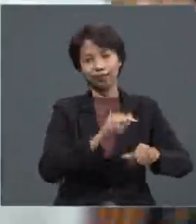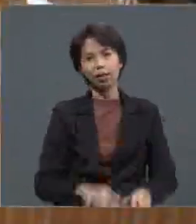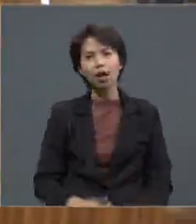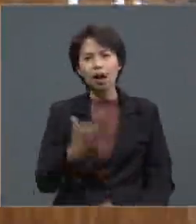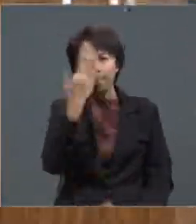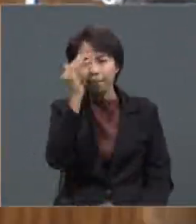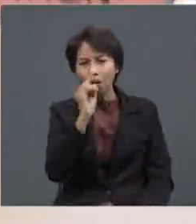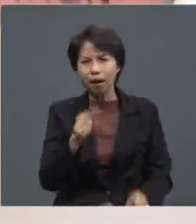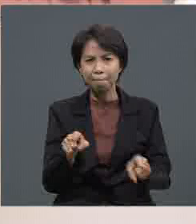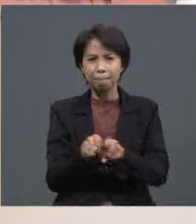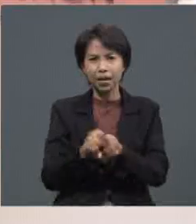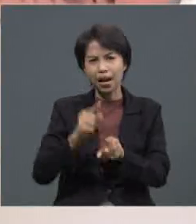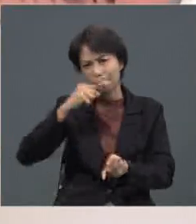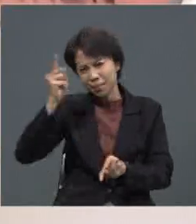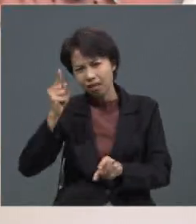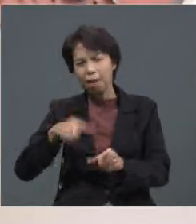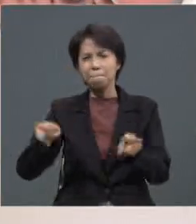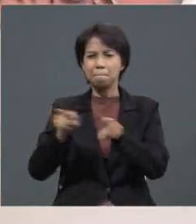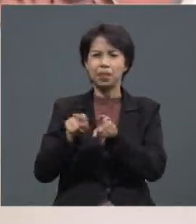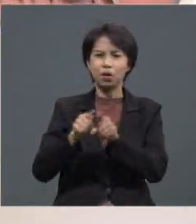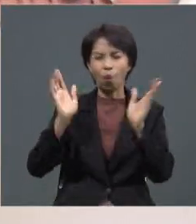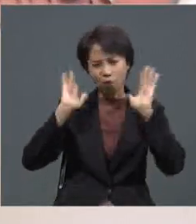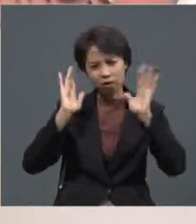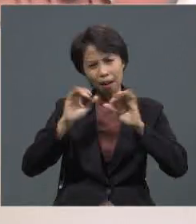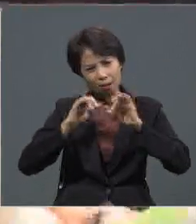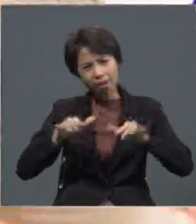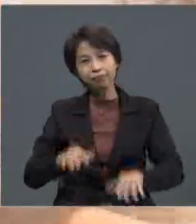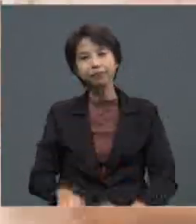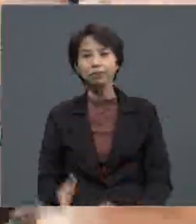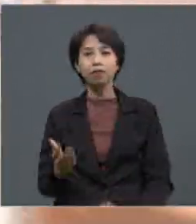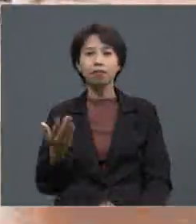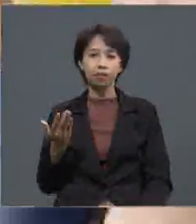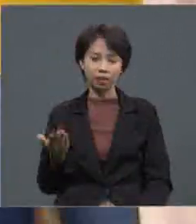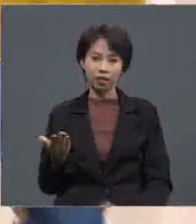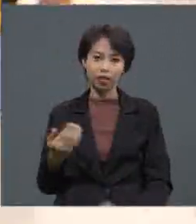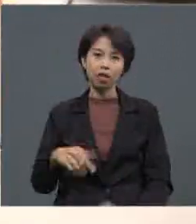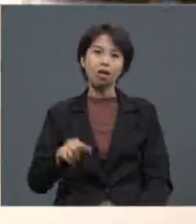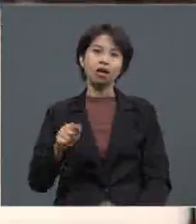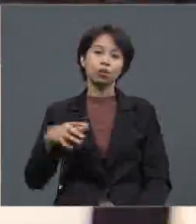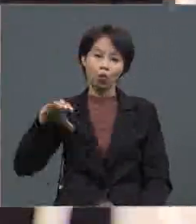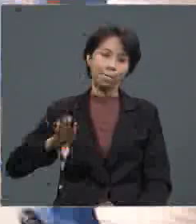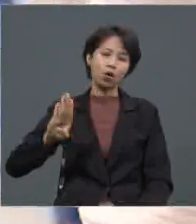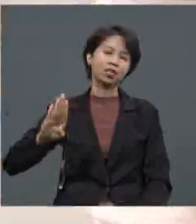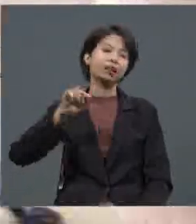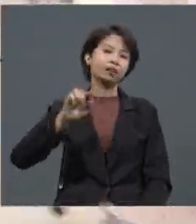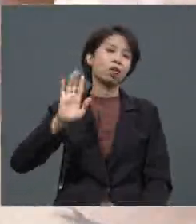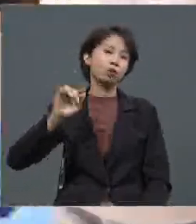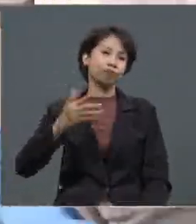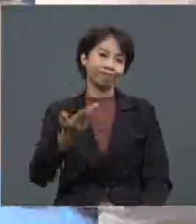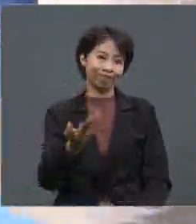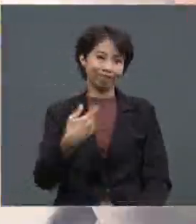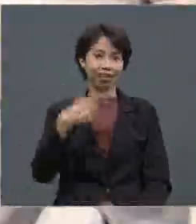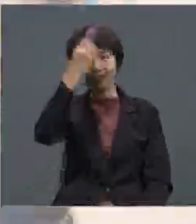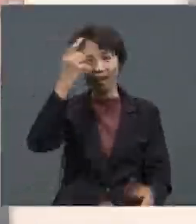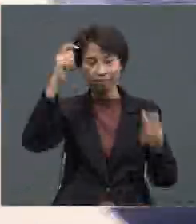าหมิ่นประมาทด้วยการโฆษณาอันเนี้ยทั้งโดยส่วนตัวแล้วก็ในส่วนบริษัทของคุณหนุ่มด้วยนะฮะตัวคุณหนุ่มเองก็มาที่